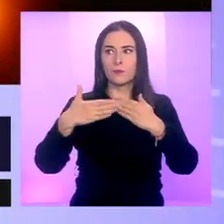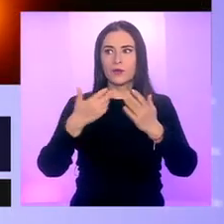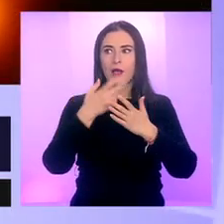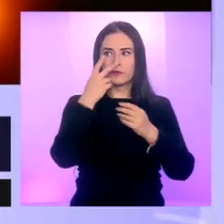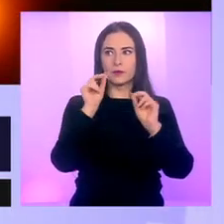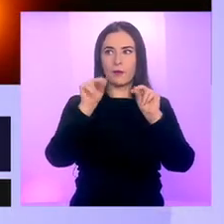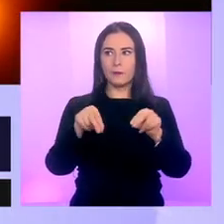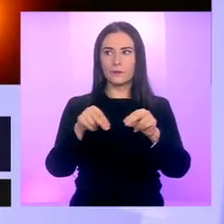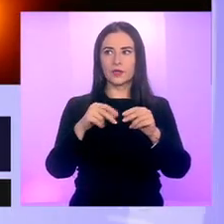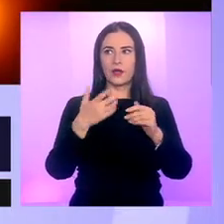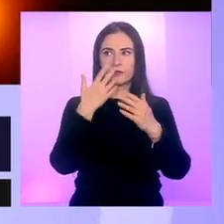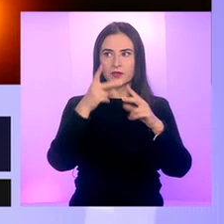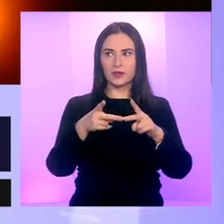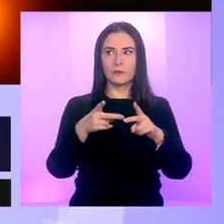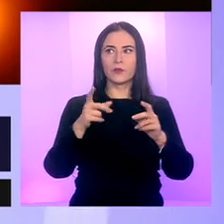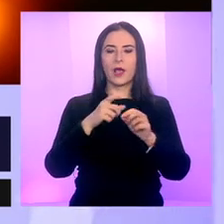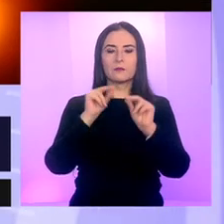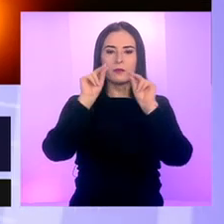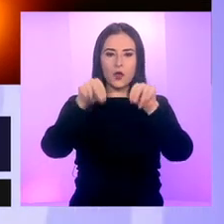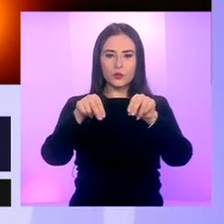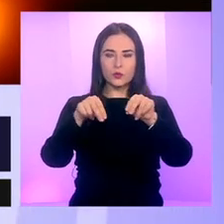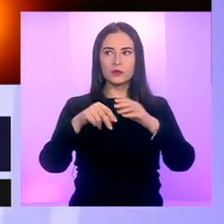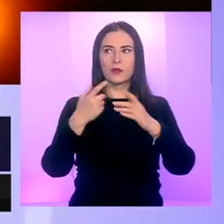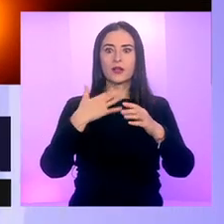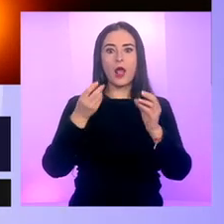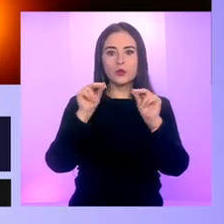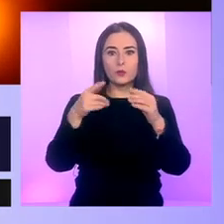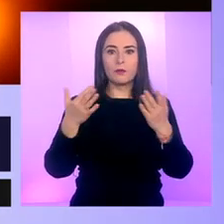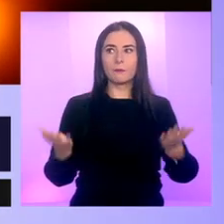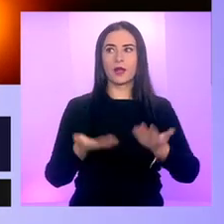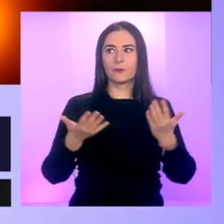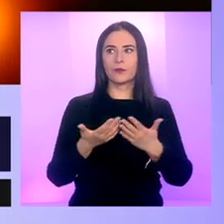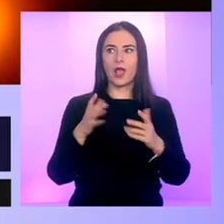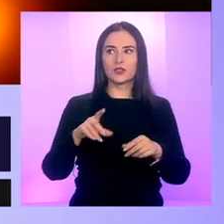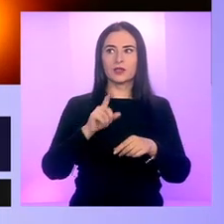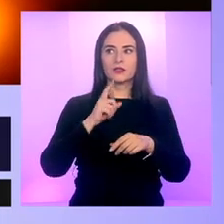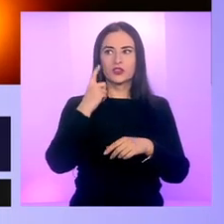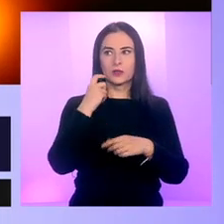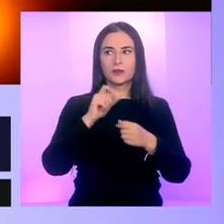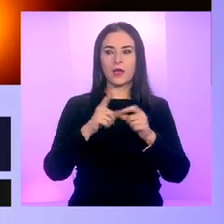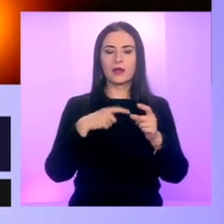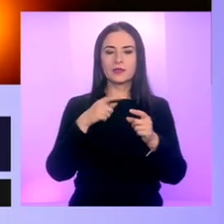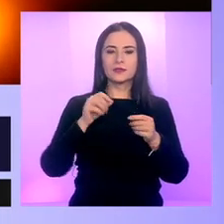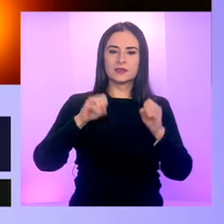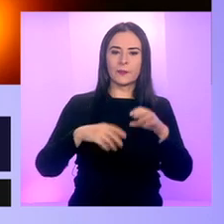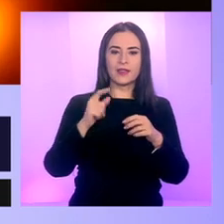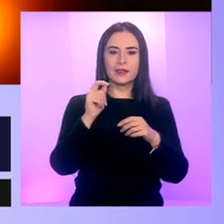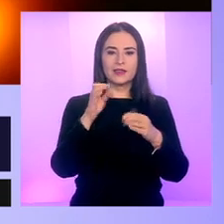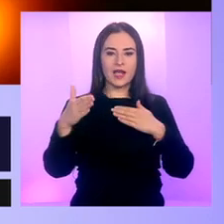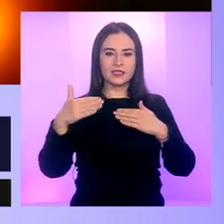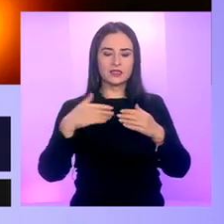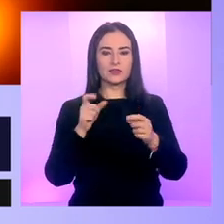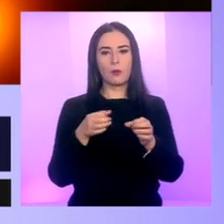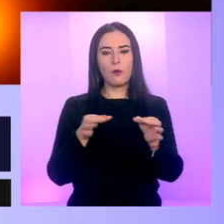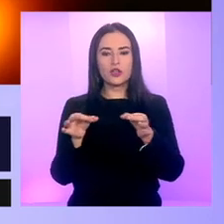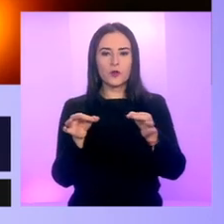cum avem pârâuri, la un moment dat avem o zonă în care apa circulă mai încet, după aia circulă mai repede, ca acea zonă de tranziție modelează foarte bine